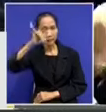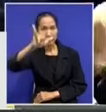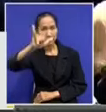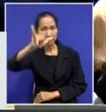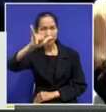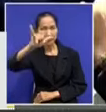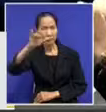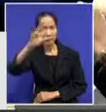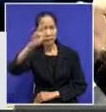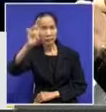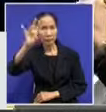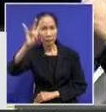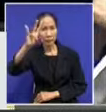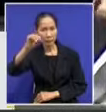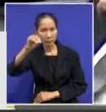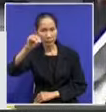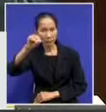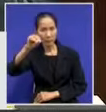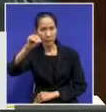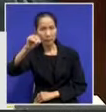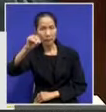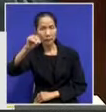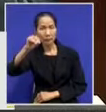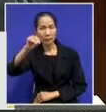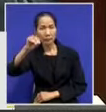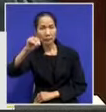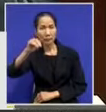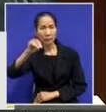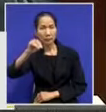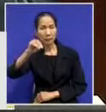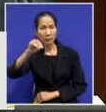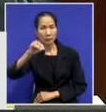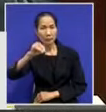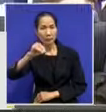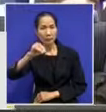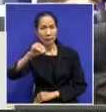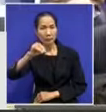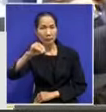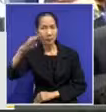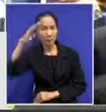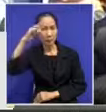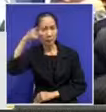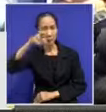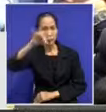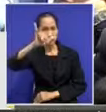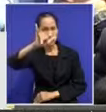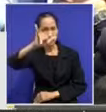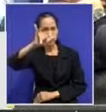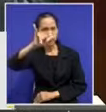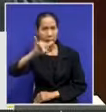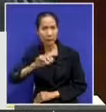าครับ 670พลตำรวจตีสุรินทร์ปาราเท พลเอกประยุทธ์จันทร์โอช